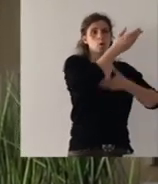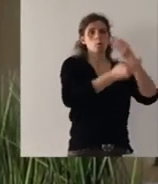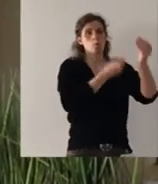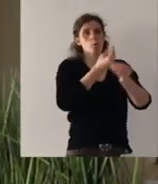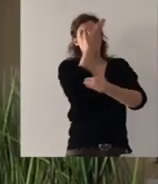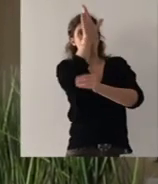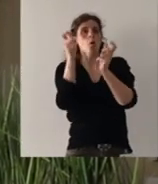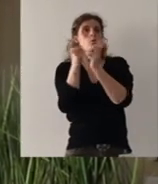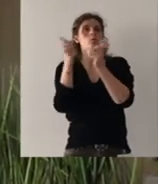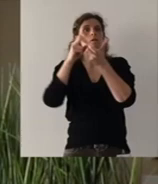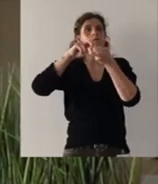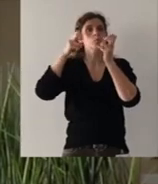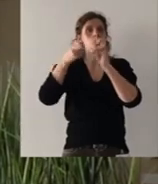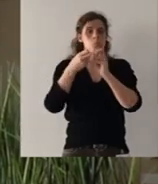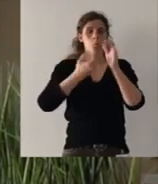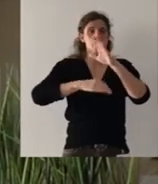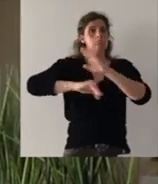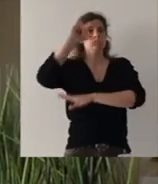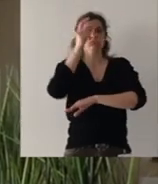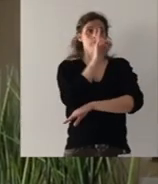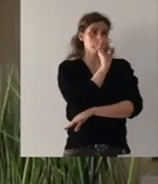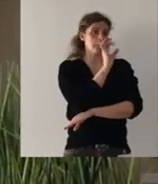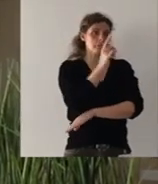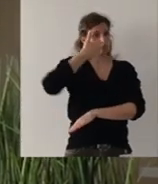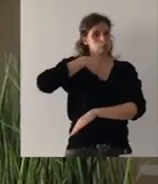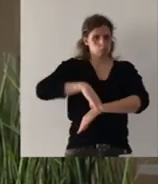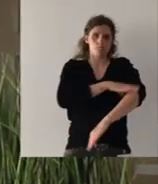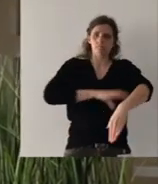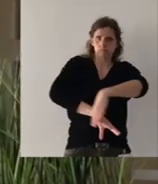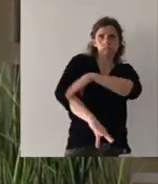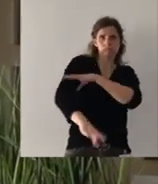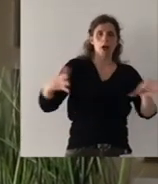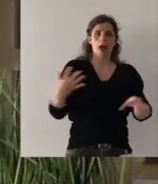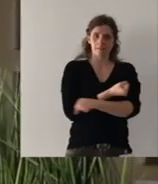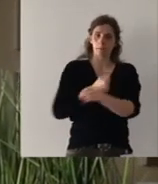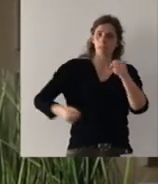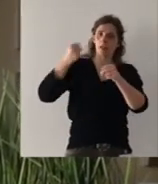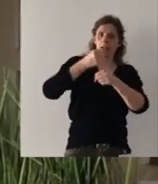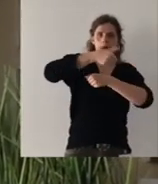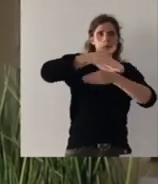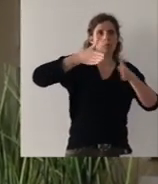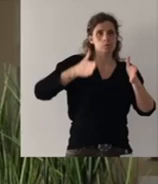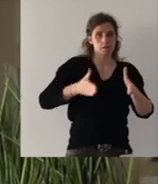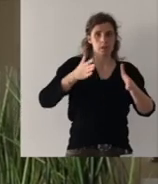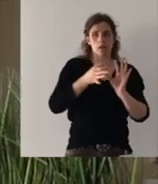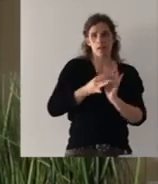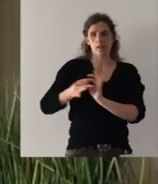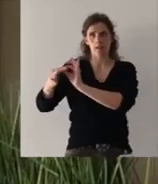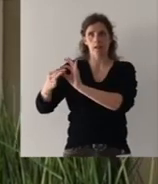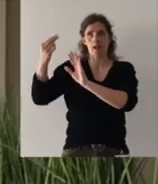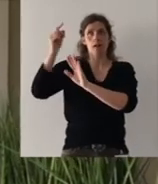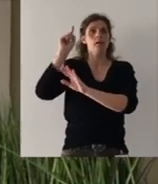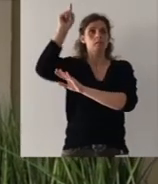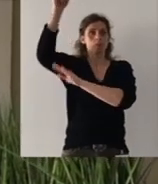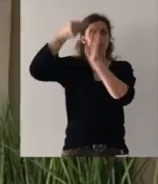du CHU d'Amiens ou d'une autre structure, on a accepté de relever ce petit défi et de monter l'unité épaulée par